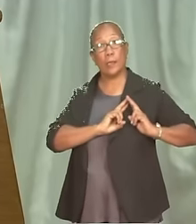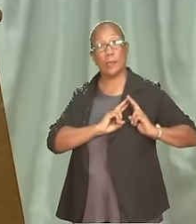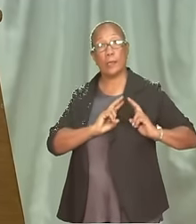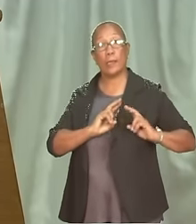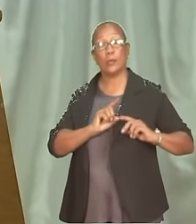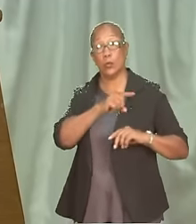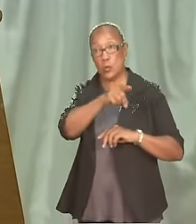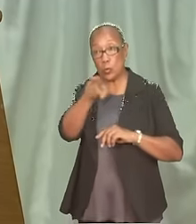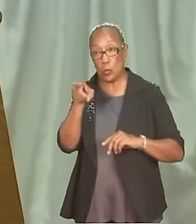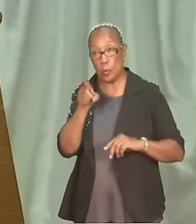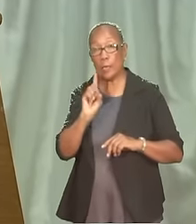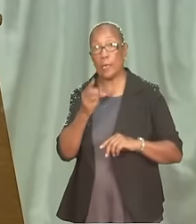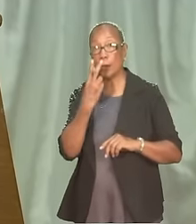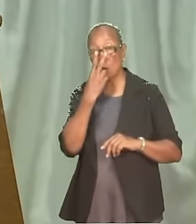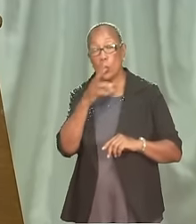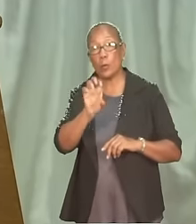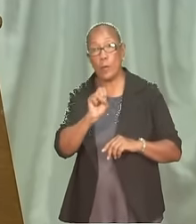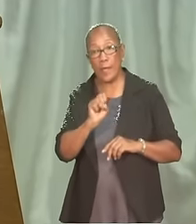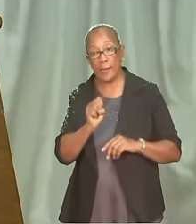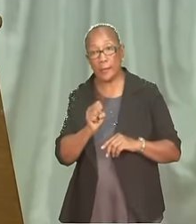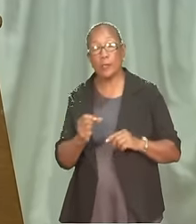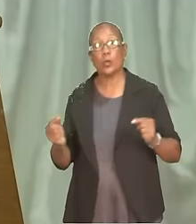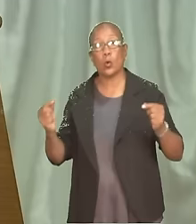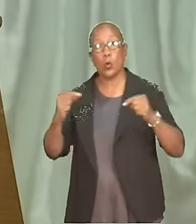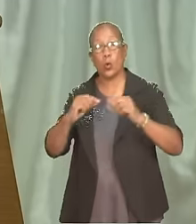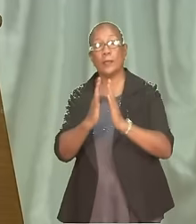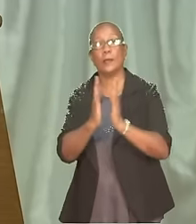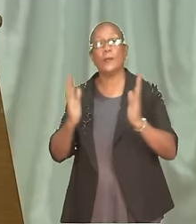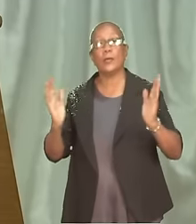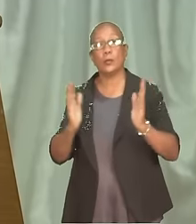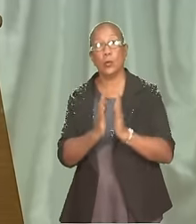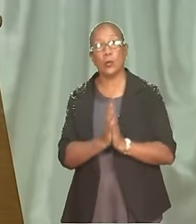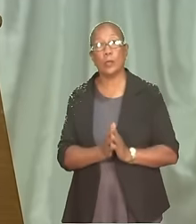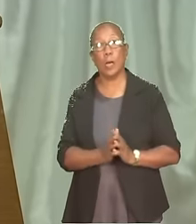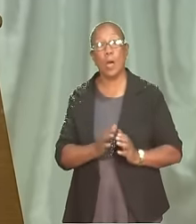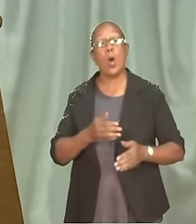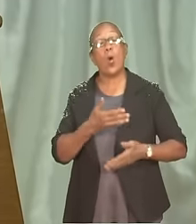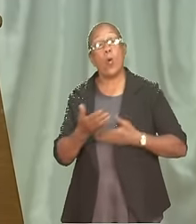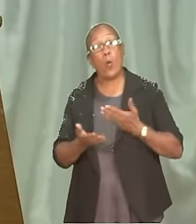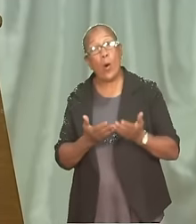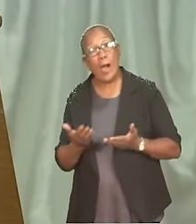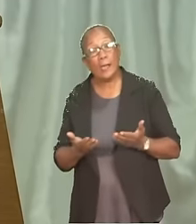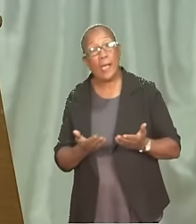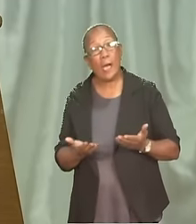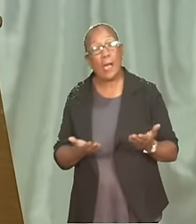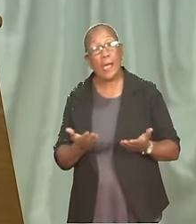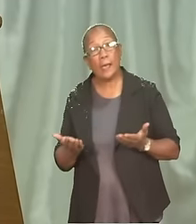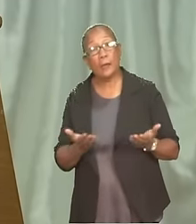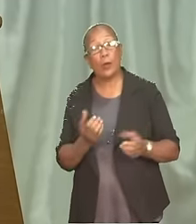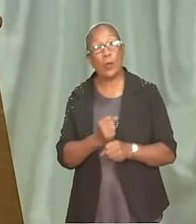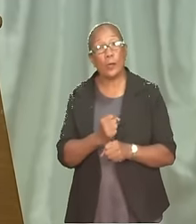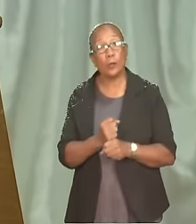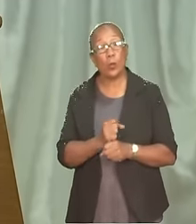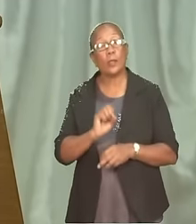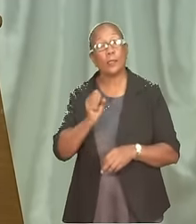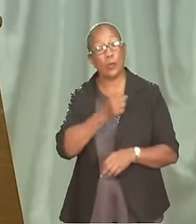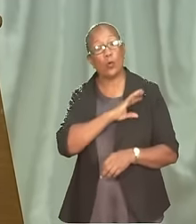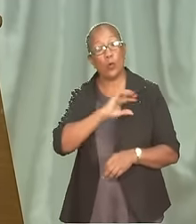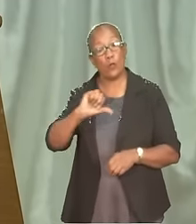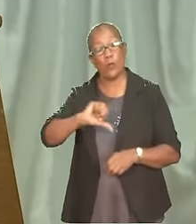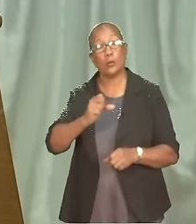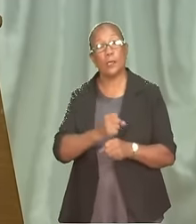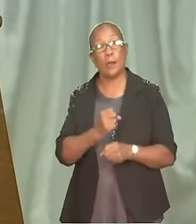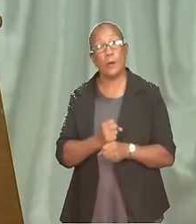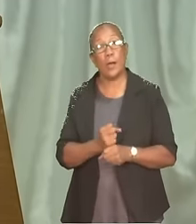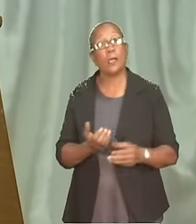merken de komende periode. Waar er gewerkt wordt, kunnen er ook inschattingsfouten gemaakt worden. Waar